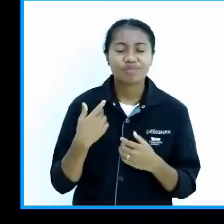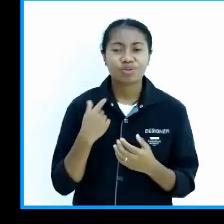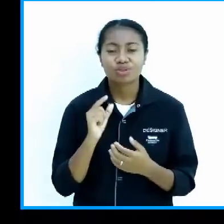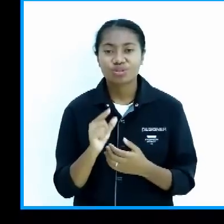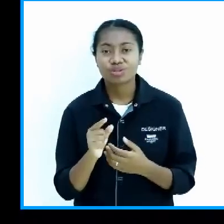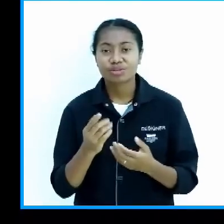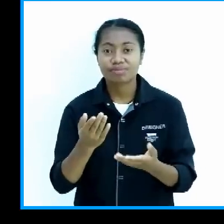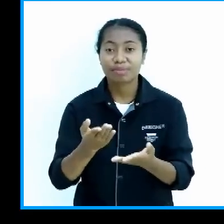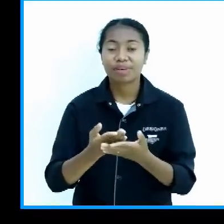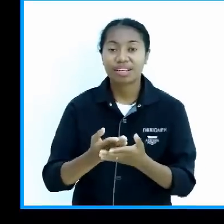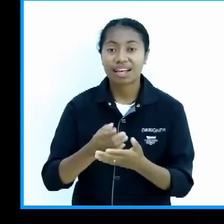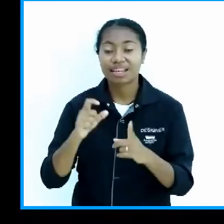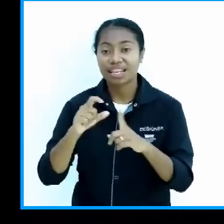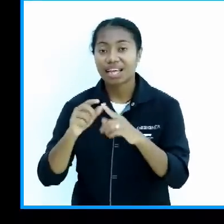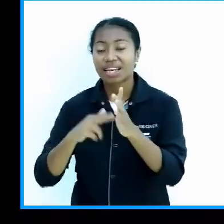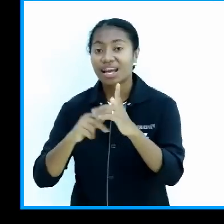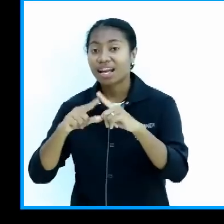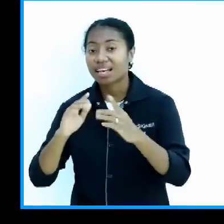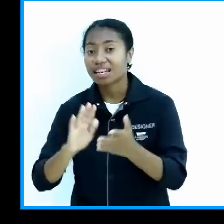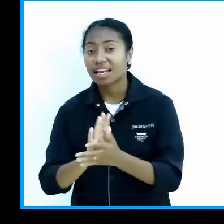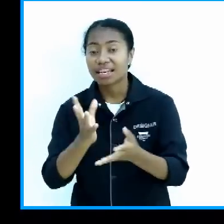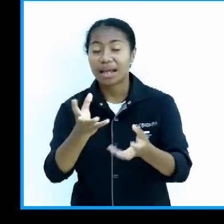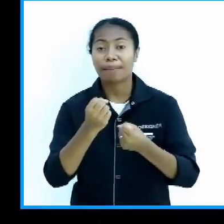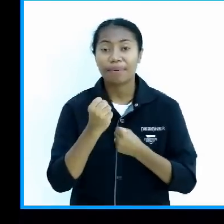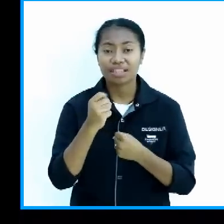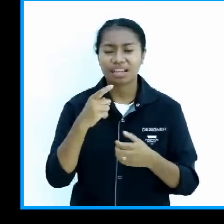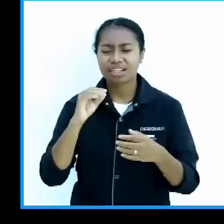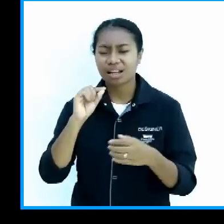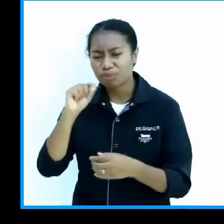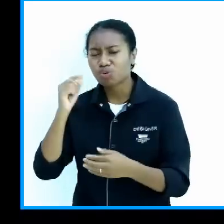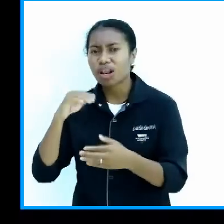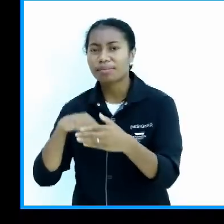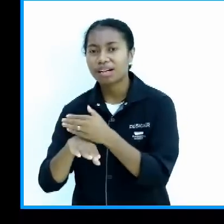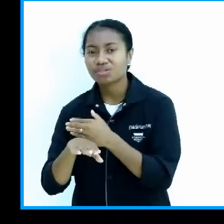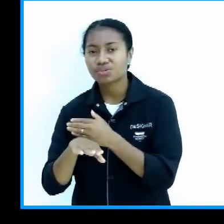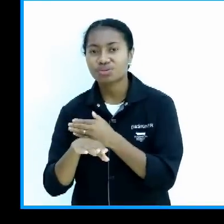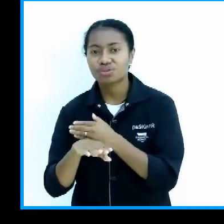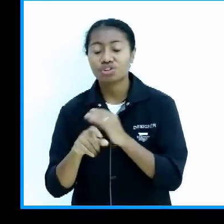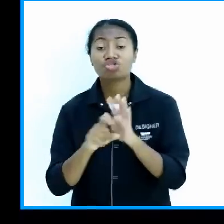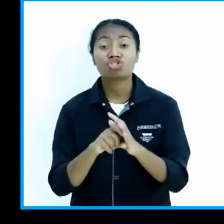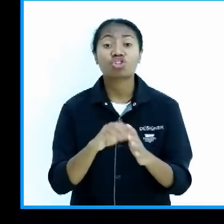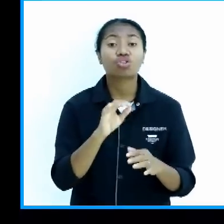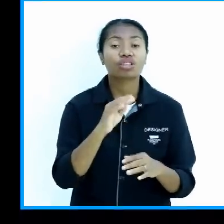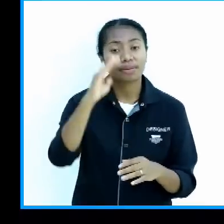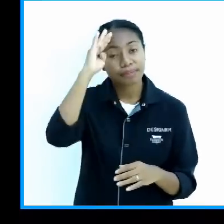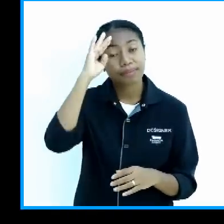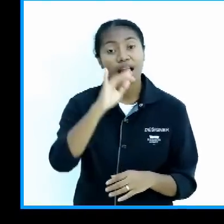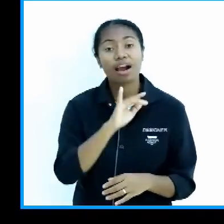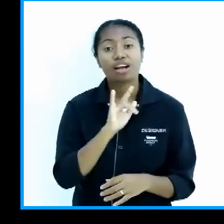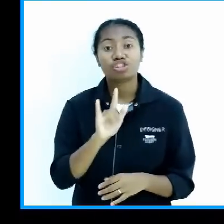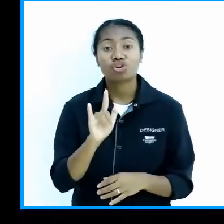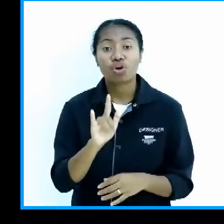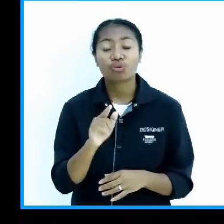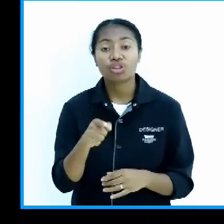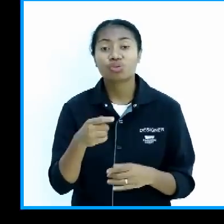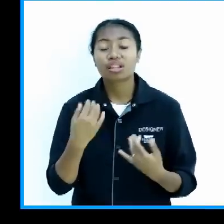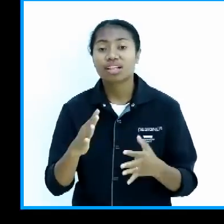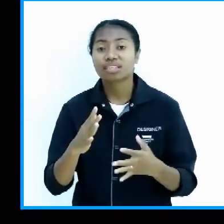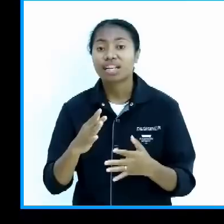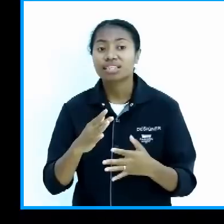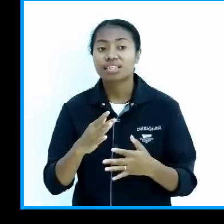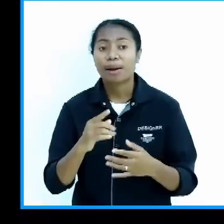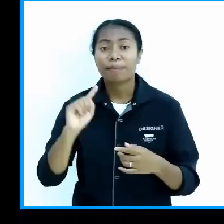DNA-nya, dan dapat, dan kebetulan masuk, misalnya di Pak Jokowi kemarin, yang akan terjadi pertama adalah reaksi